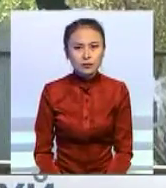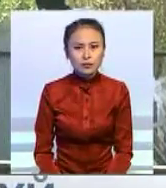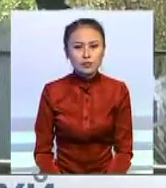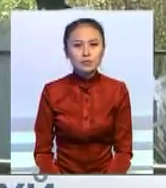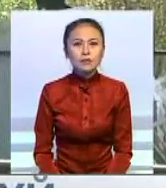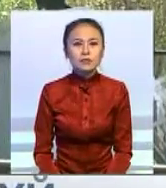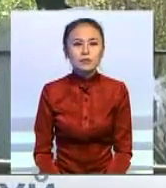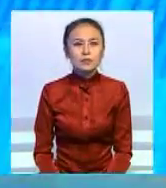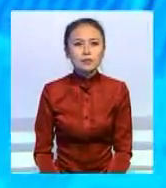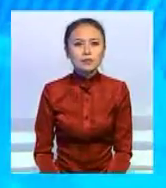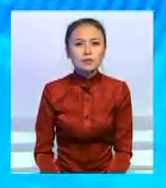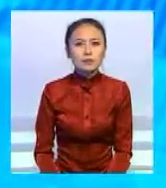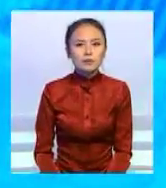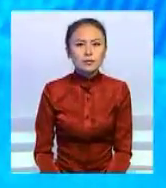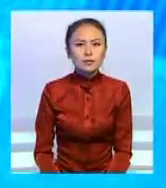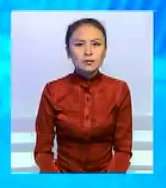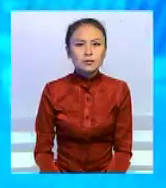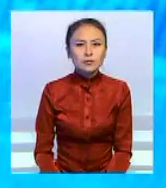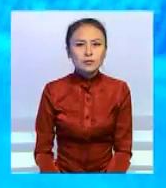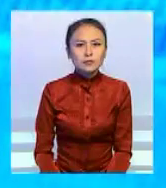24.